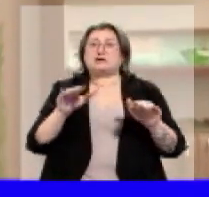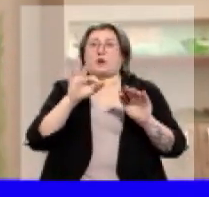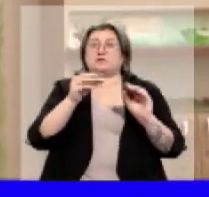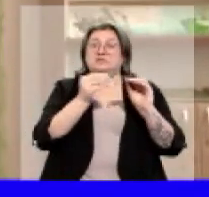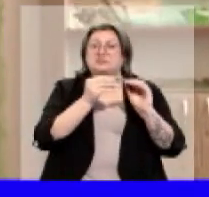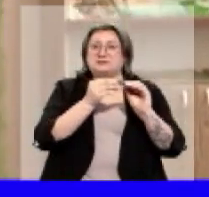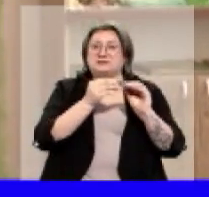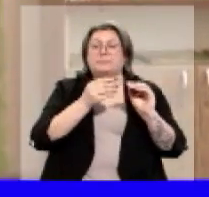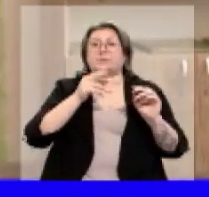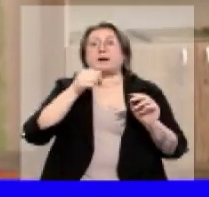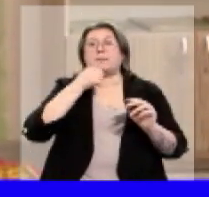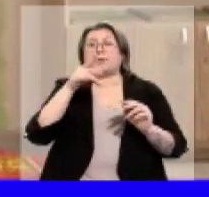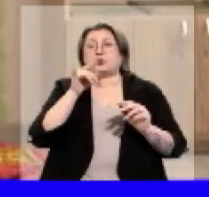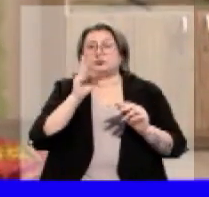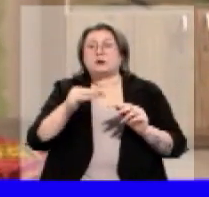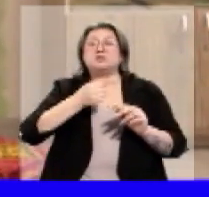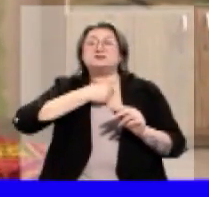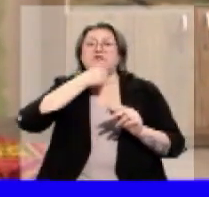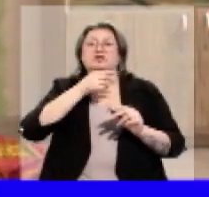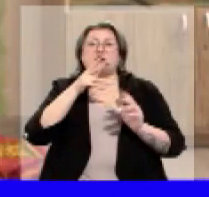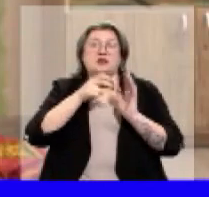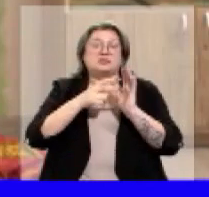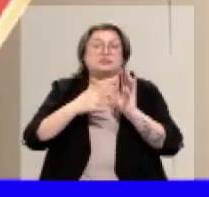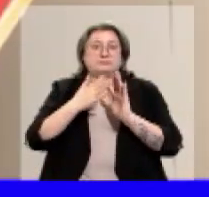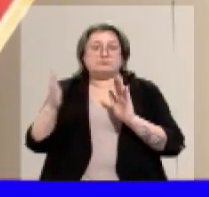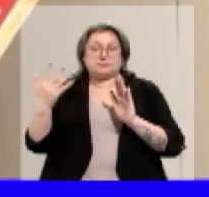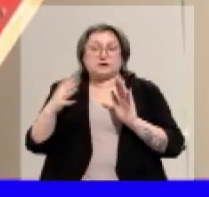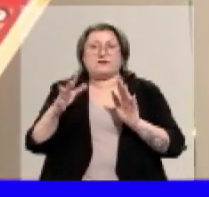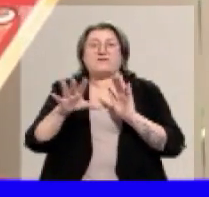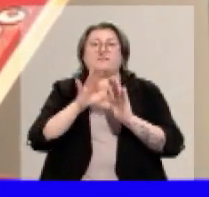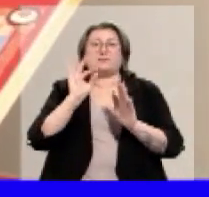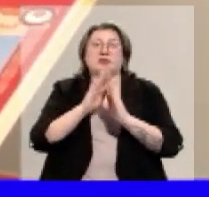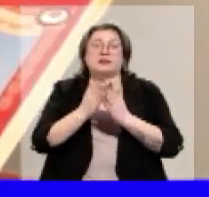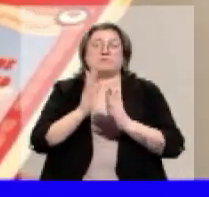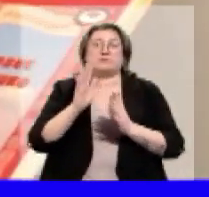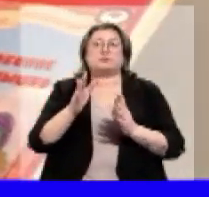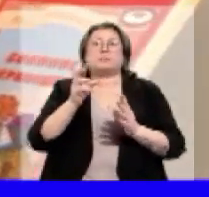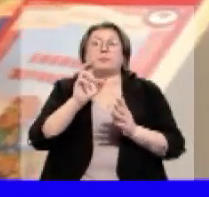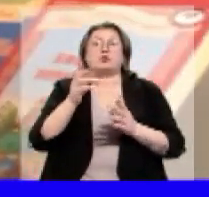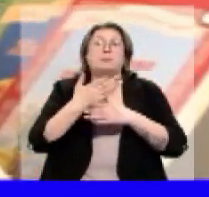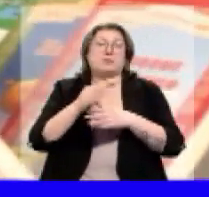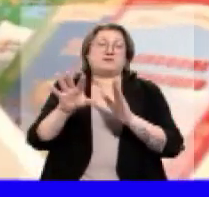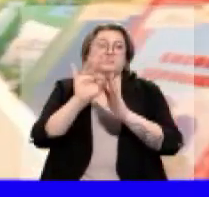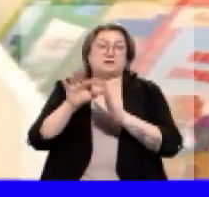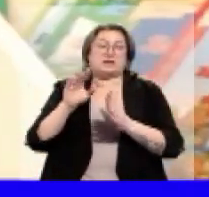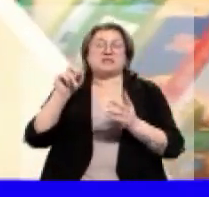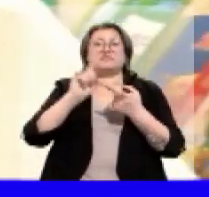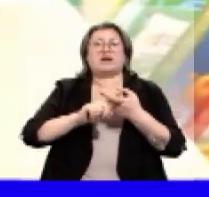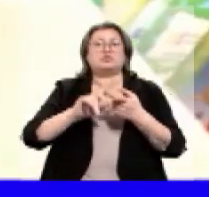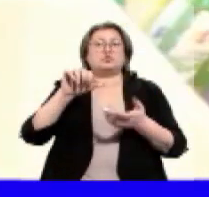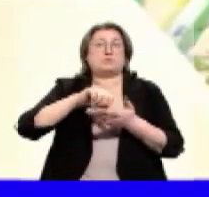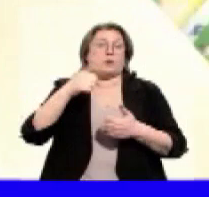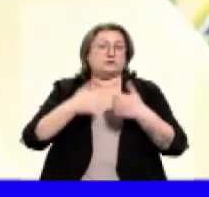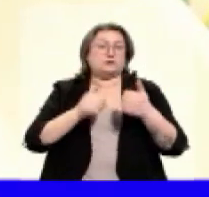от 10 лет, подростки и совершеннолетние. Помогать с выбором изданий будут библиотекари. На связи с участниками